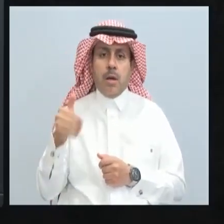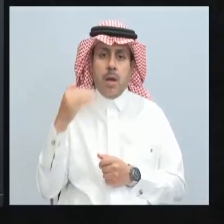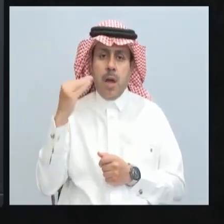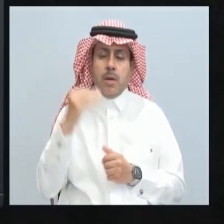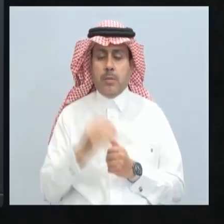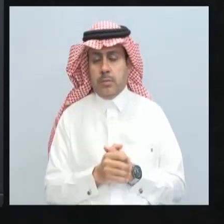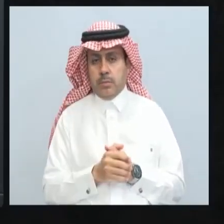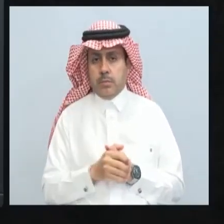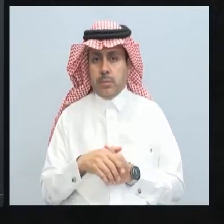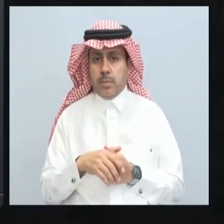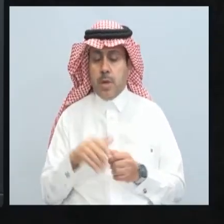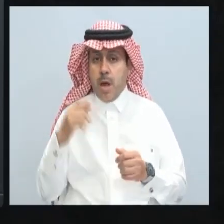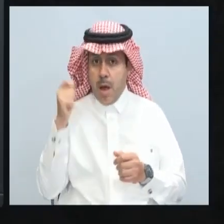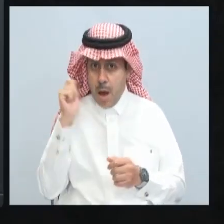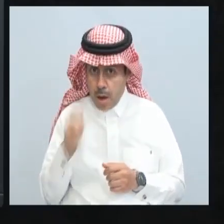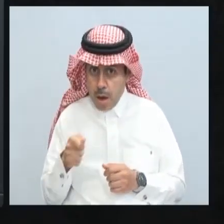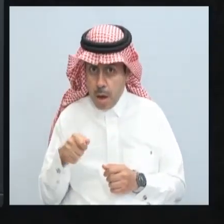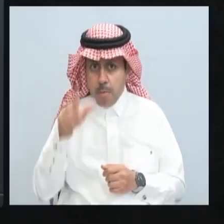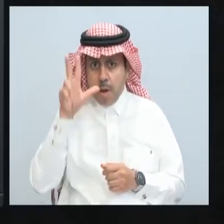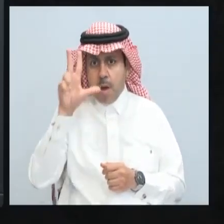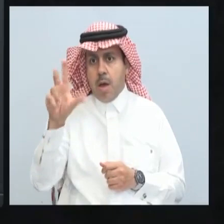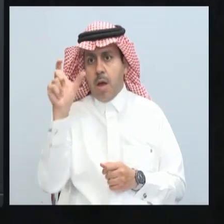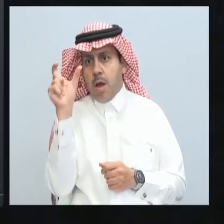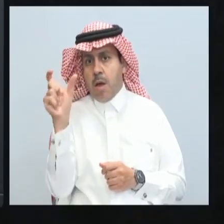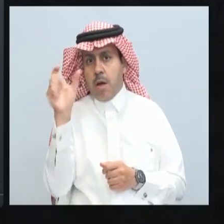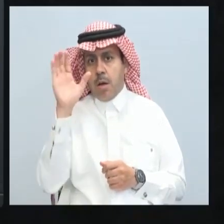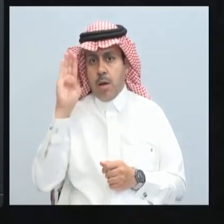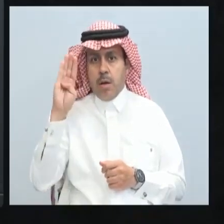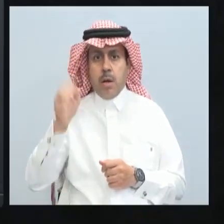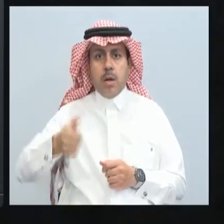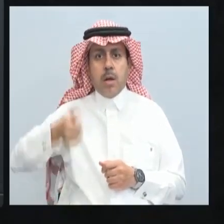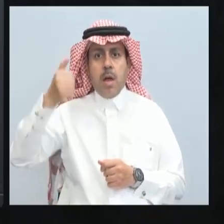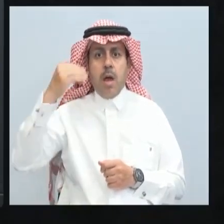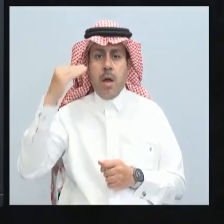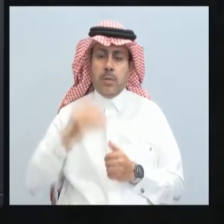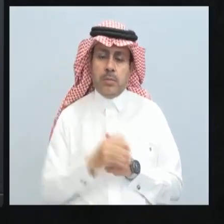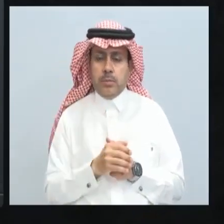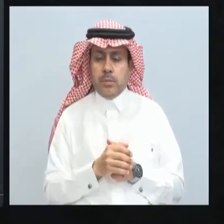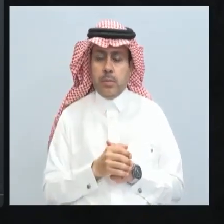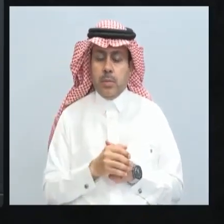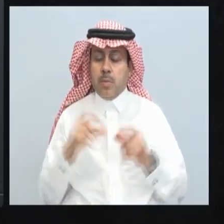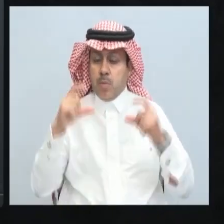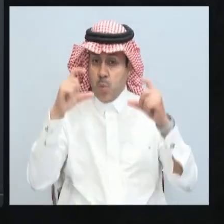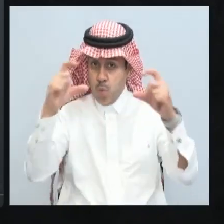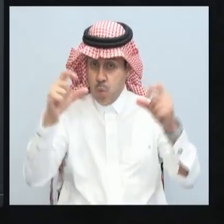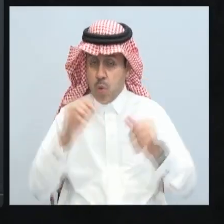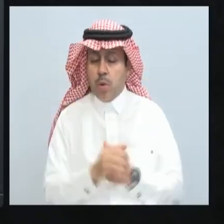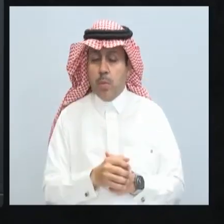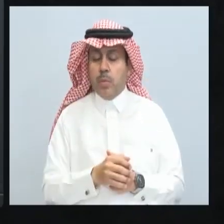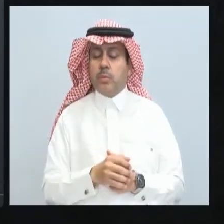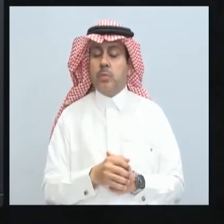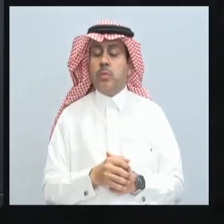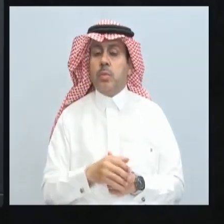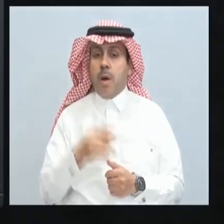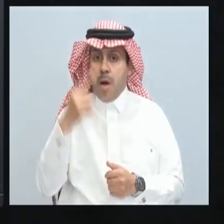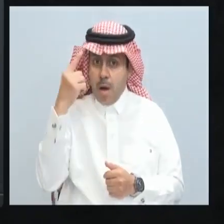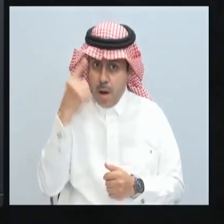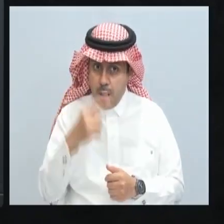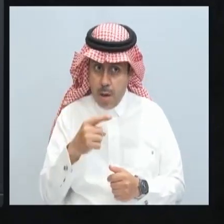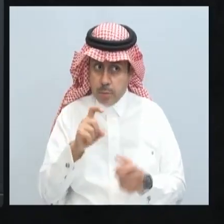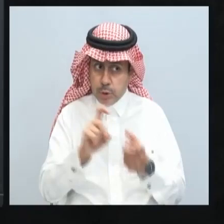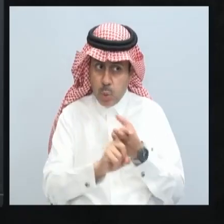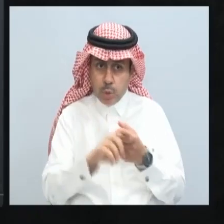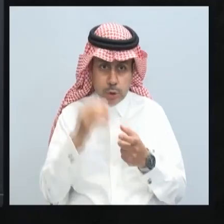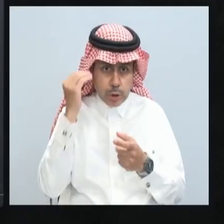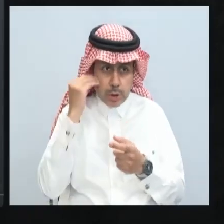دروس هذه الوحده الثانيه وهو المتعلق بالمحرمات من النساء فكونوا معي ايها الطلاب والطالبات